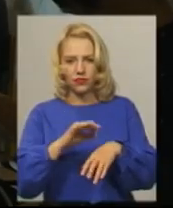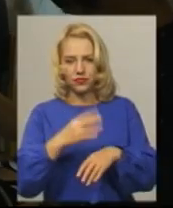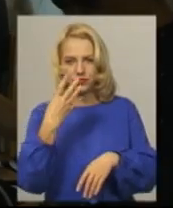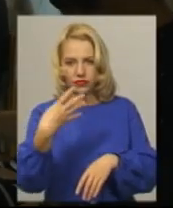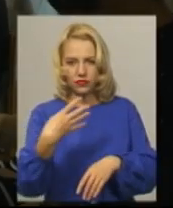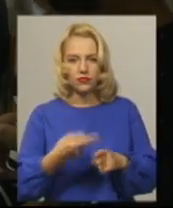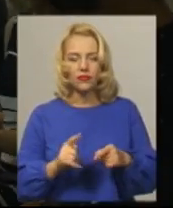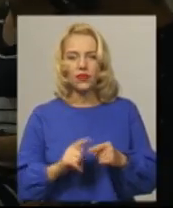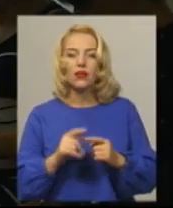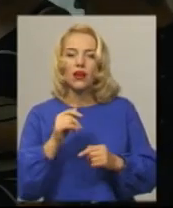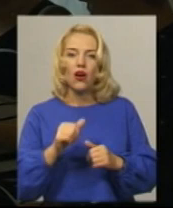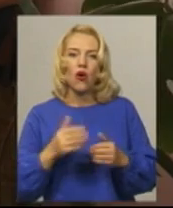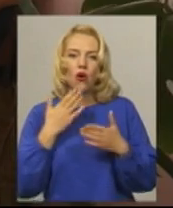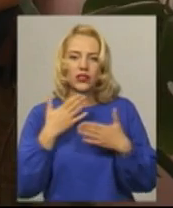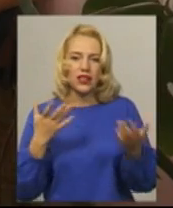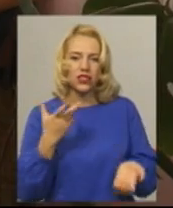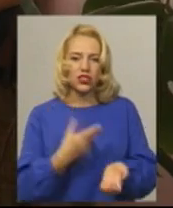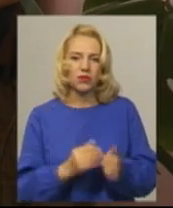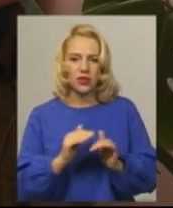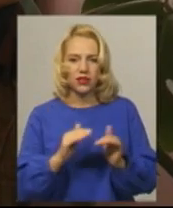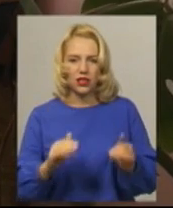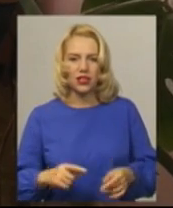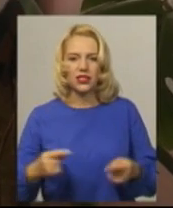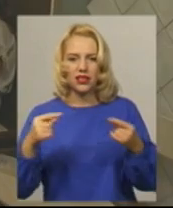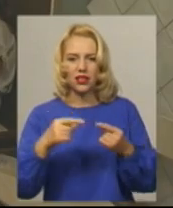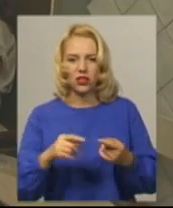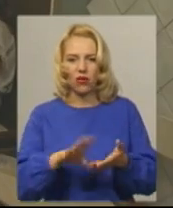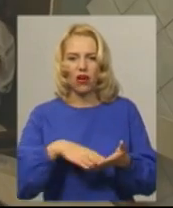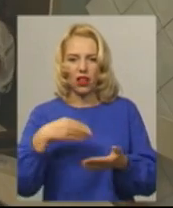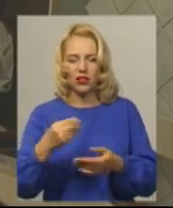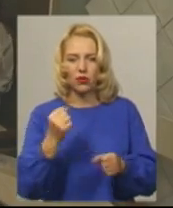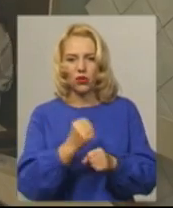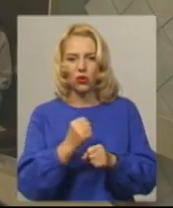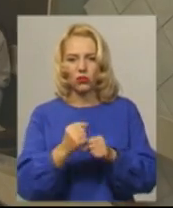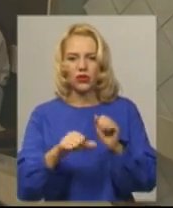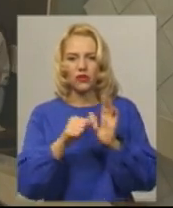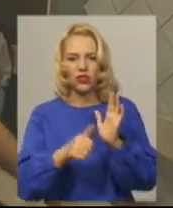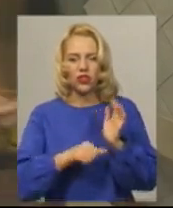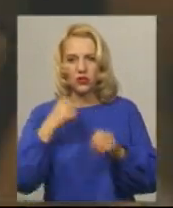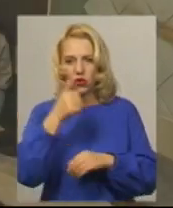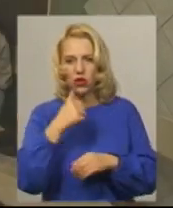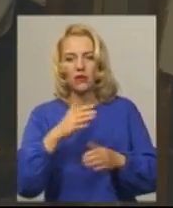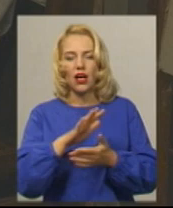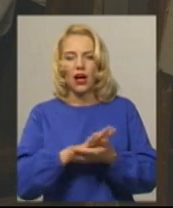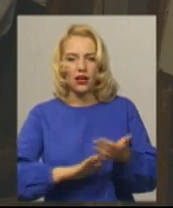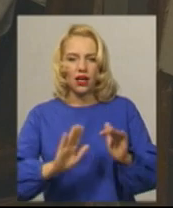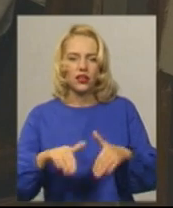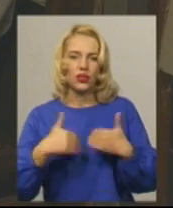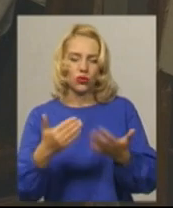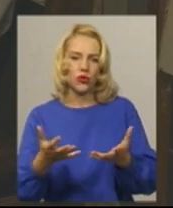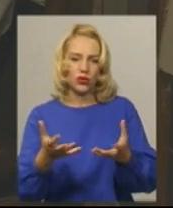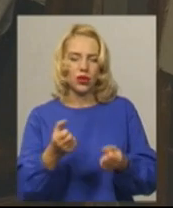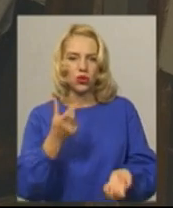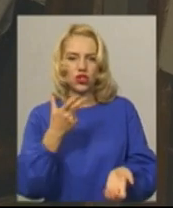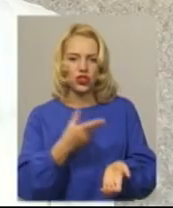Останні щеплення дітям, згідно з календарем щеплень, роблять в 16 років. Далі кожні 10 років рекомендують отримувати щеплення від